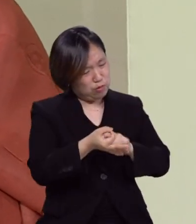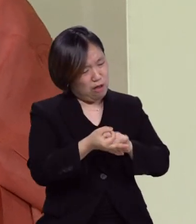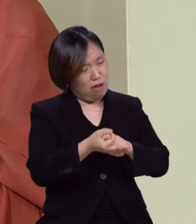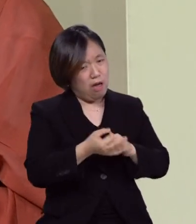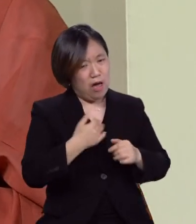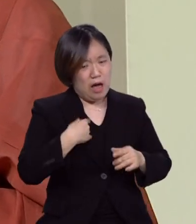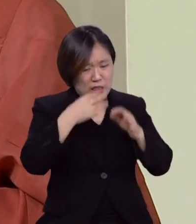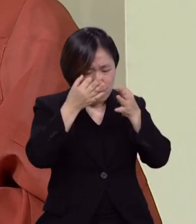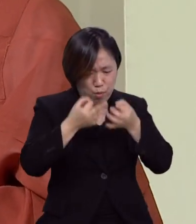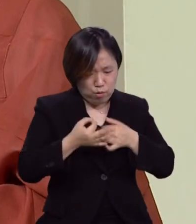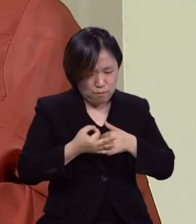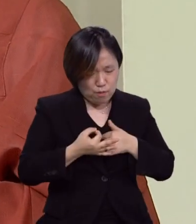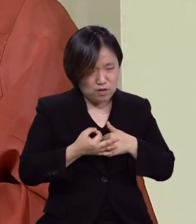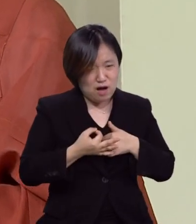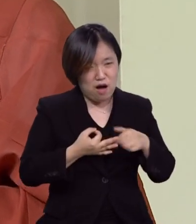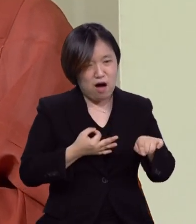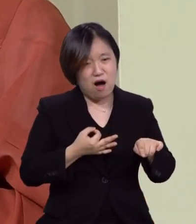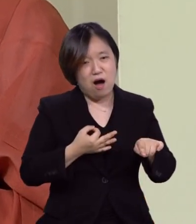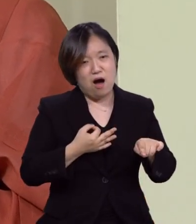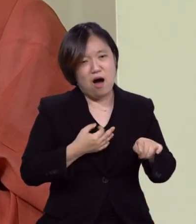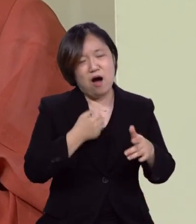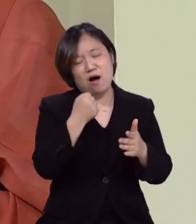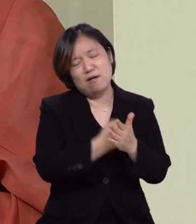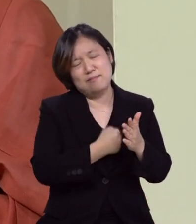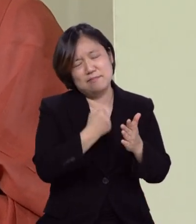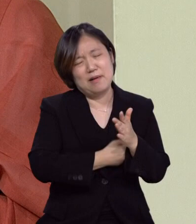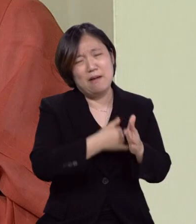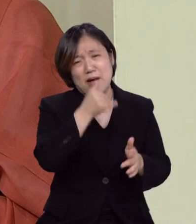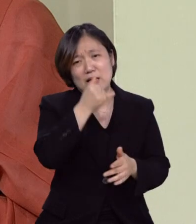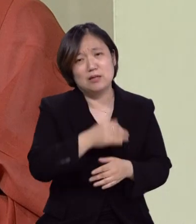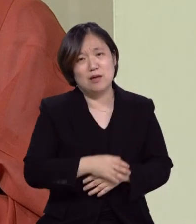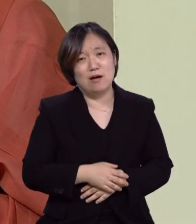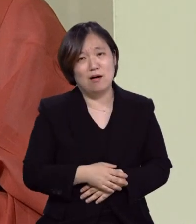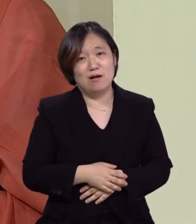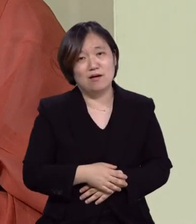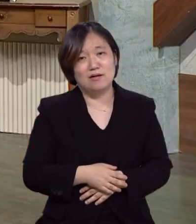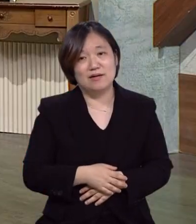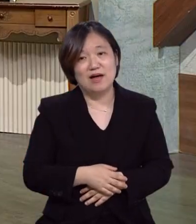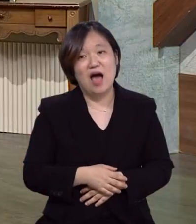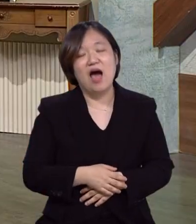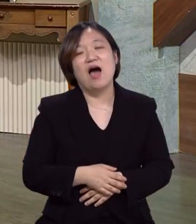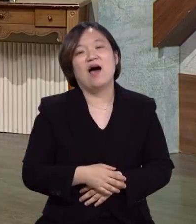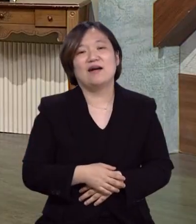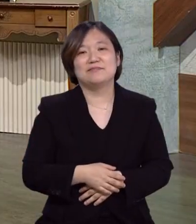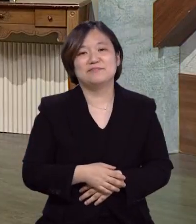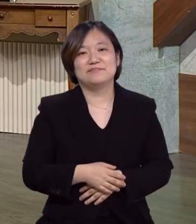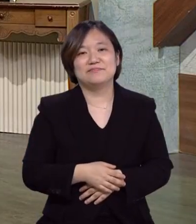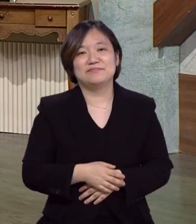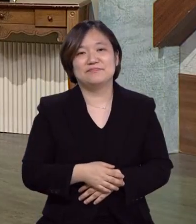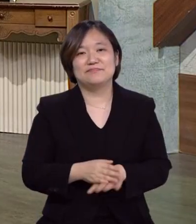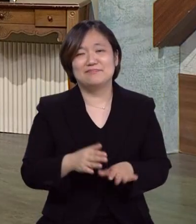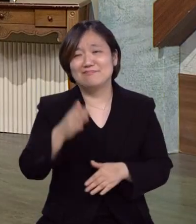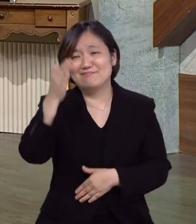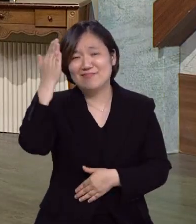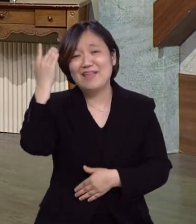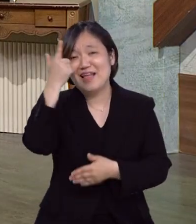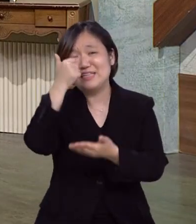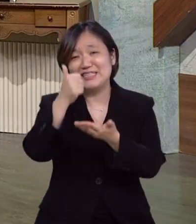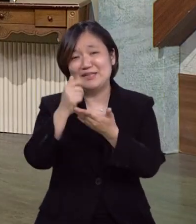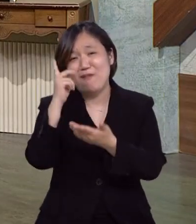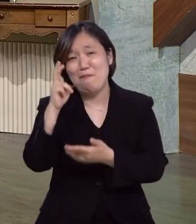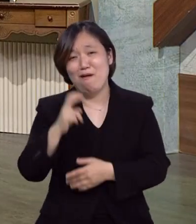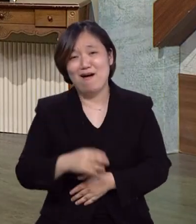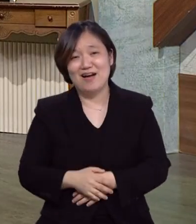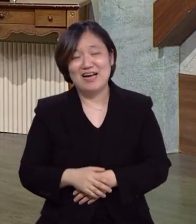그렇게 스스로가 자책이 들더래요 그래서 참 옛날숨도 순수하시죠 우리 같으면